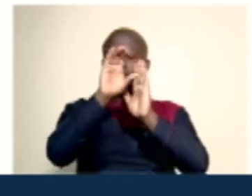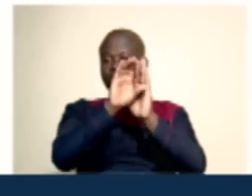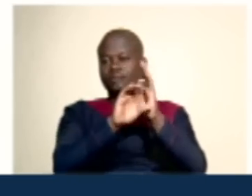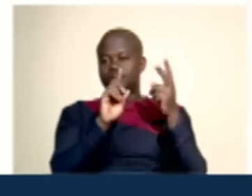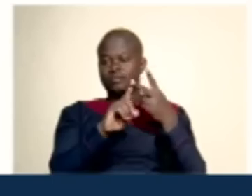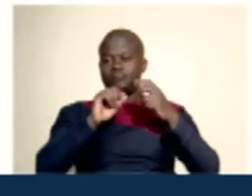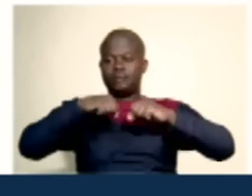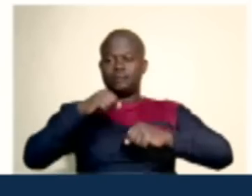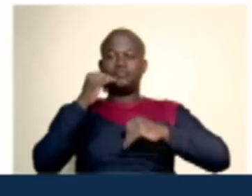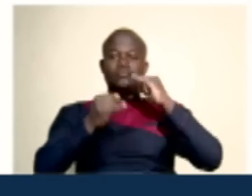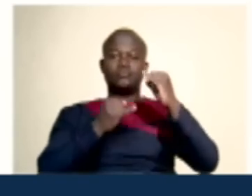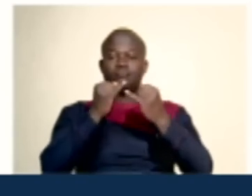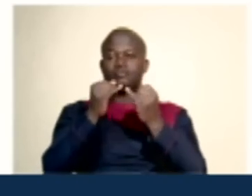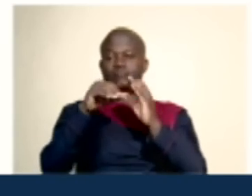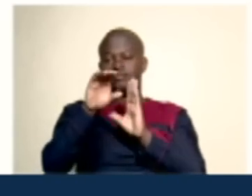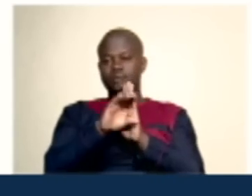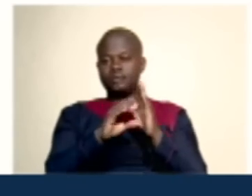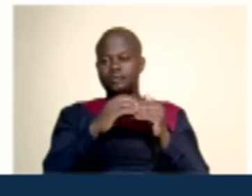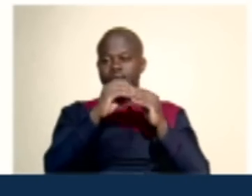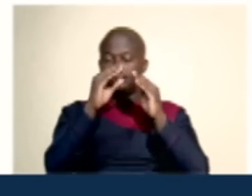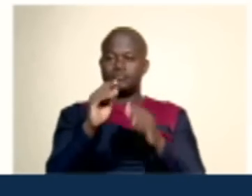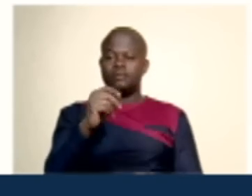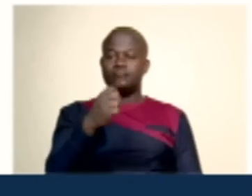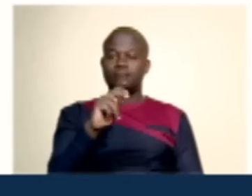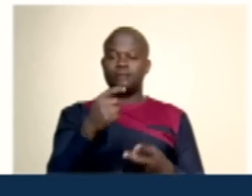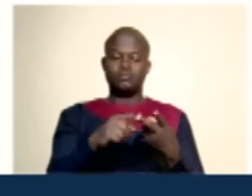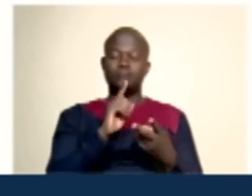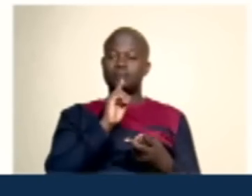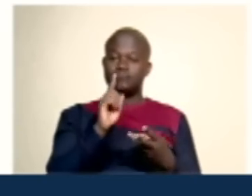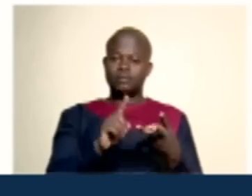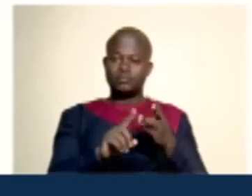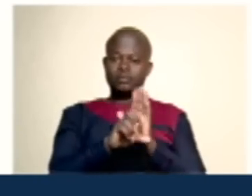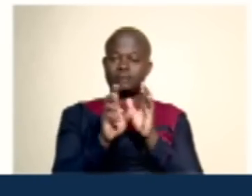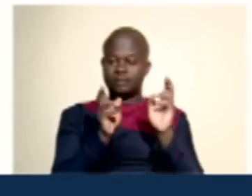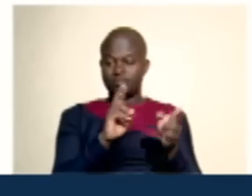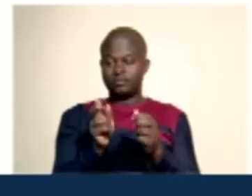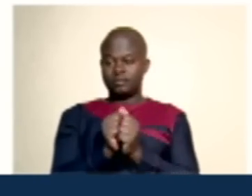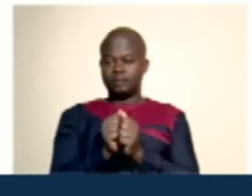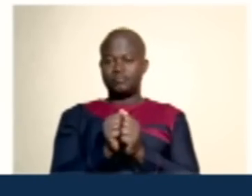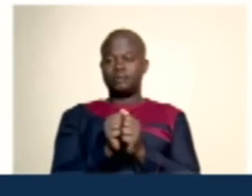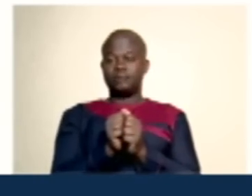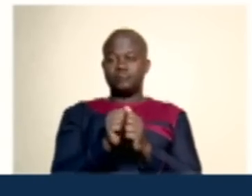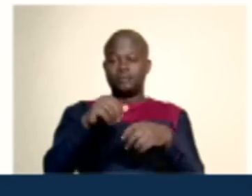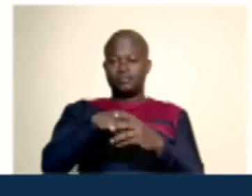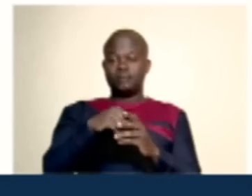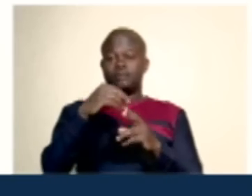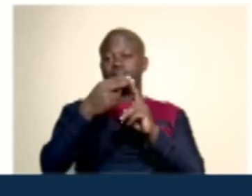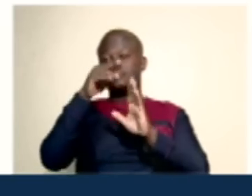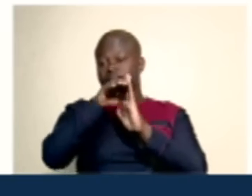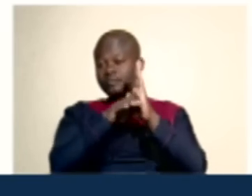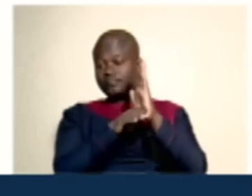nshinga amasezerano mpuzamahanga itegeko ngenga iteka itegeko risanzwe muri urwo rutonde